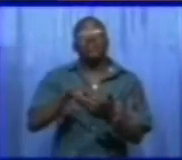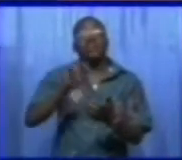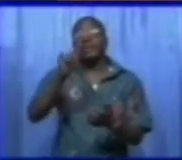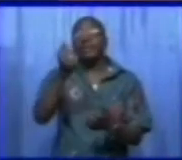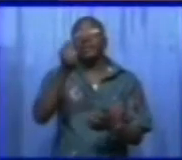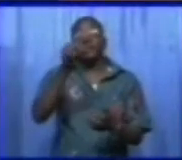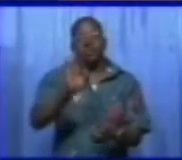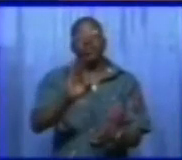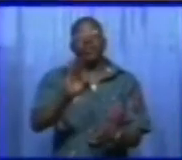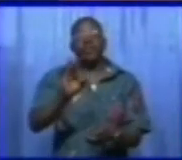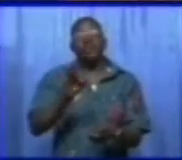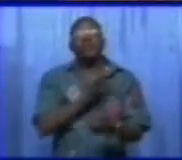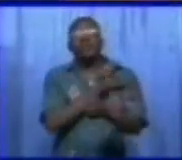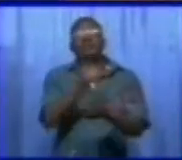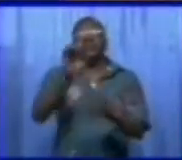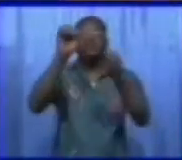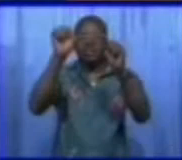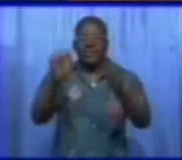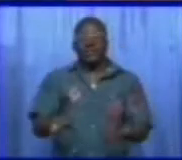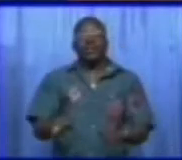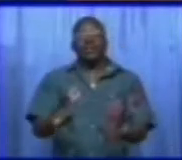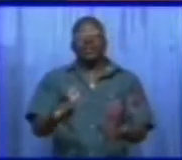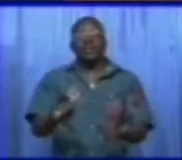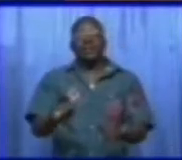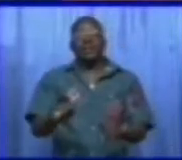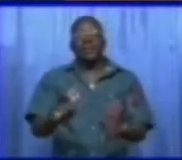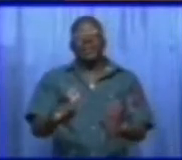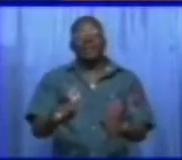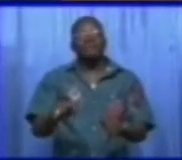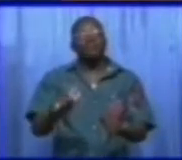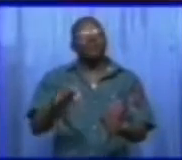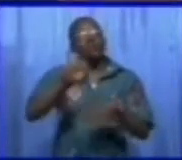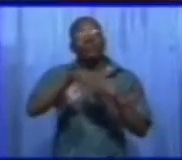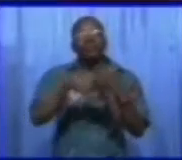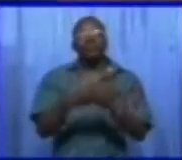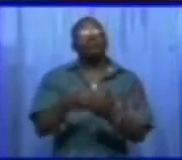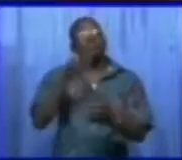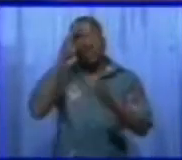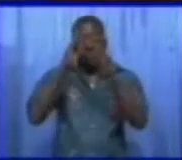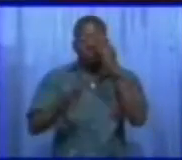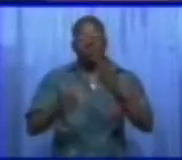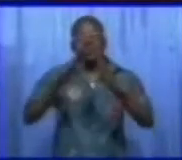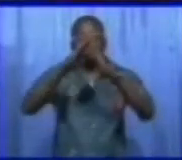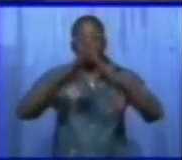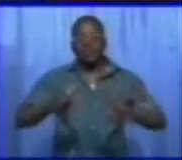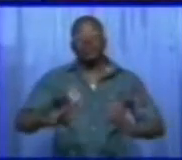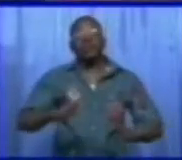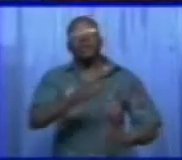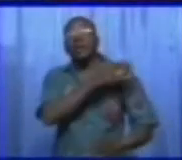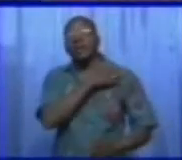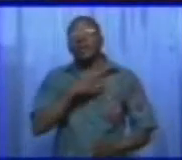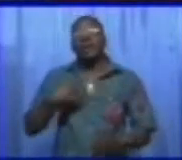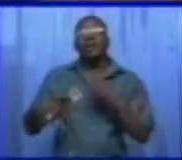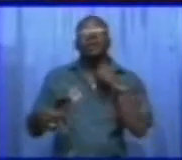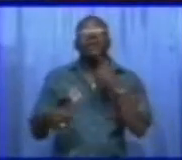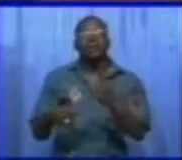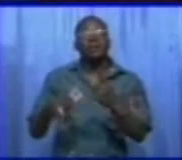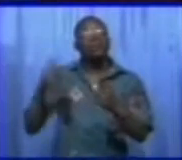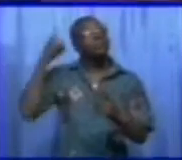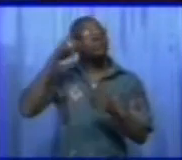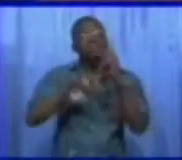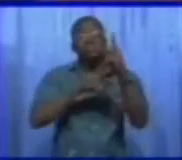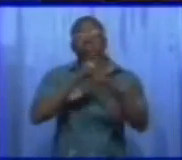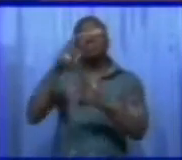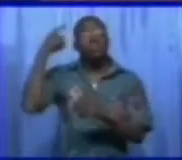2019 de renforcer les capacités globales de la justice, de dynamiser le pilotage du secteur